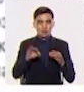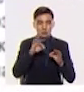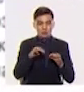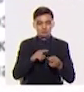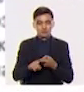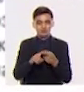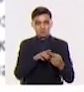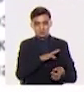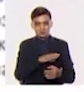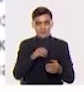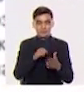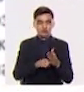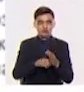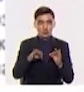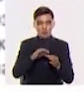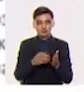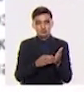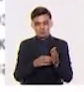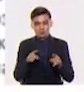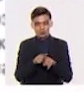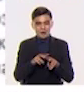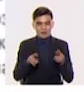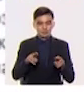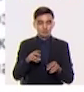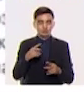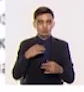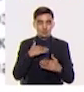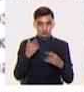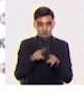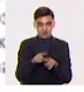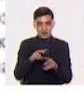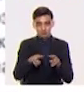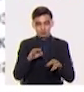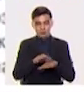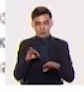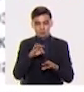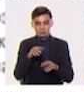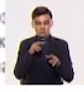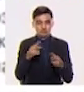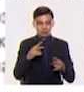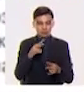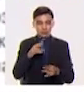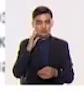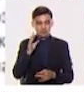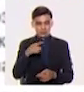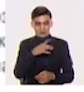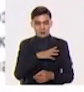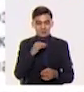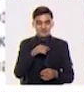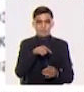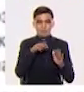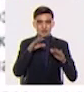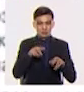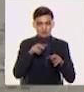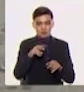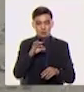нәтижесінде белгілі болған кемшіліктерді алдағы уақытта қайталамас үшін тиісті шаралар қолға алынатынын жазған. Тіпті бұл қадамдардың орындалуын қадағалау үшін